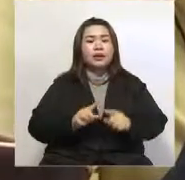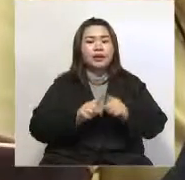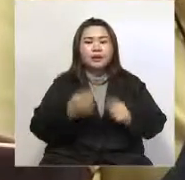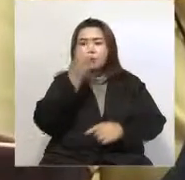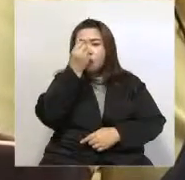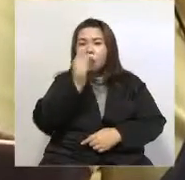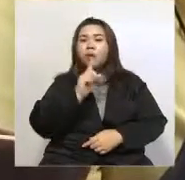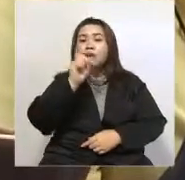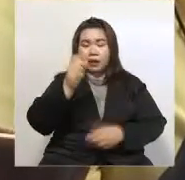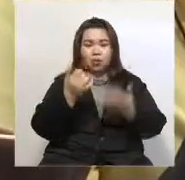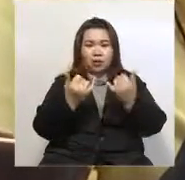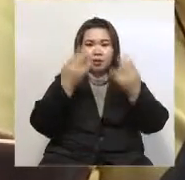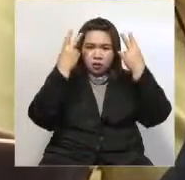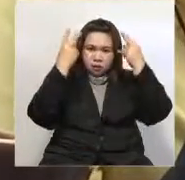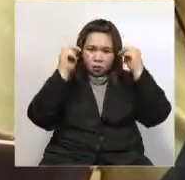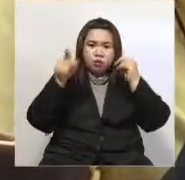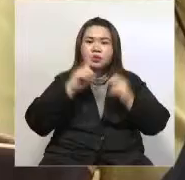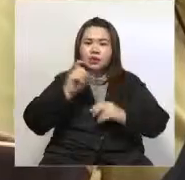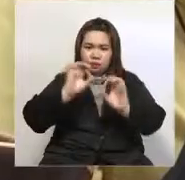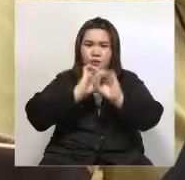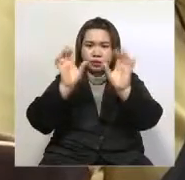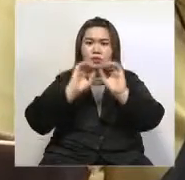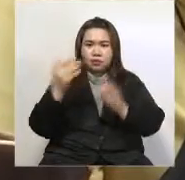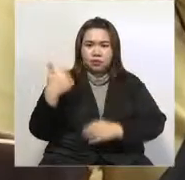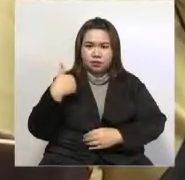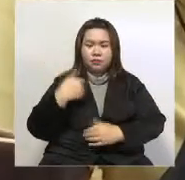เรียนถามท่านนายกก็น่าจะมีความชัดเจนบ้าง